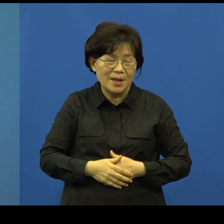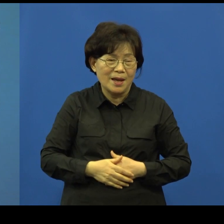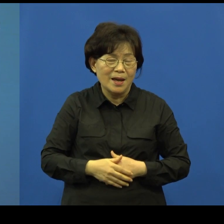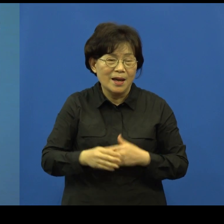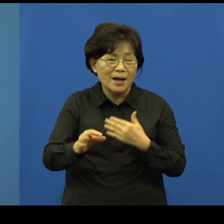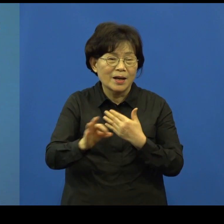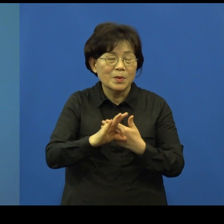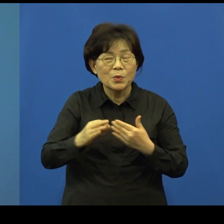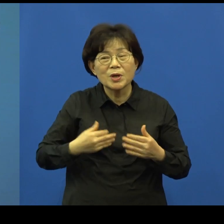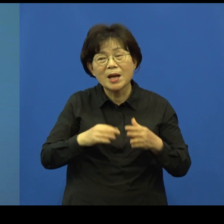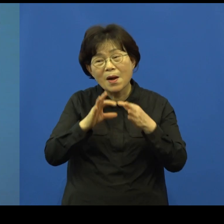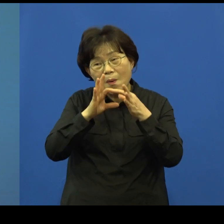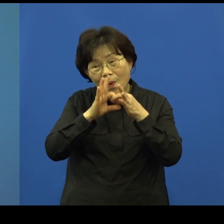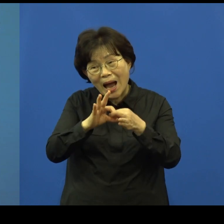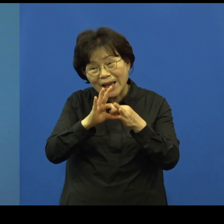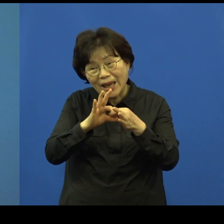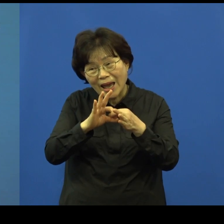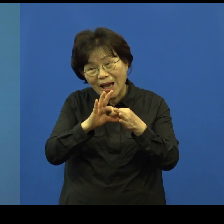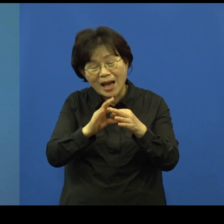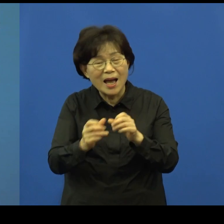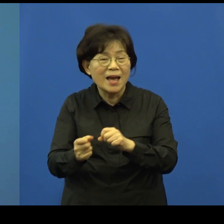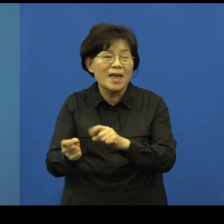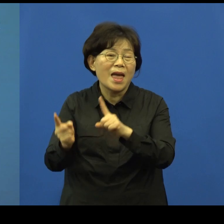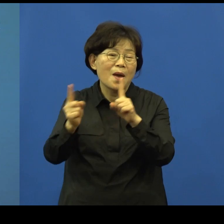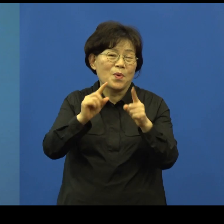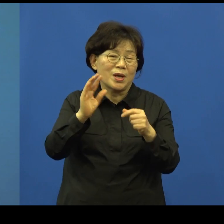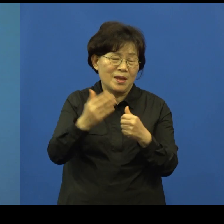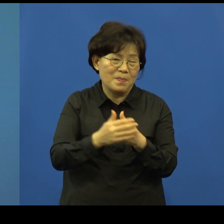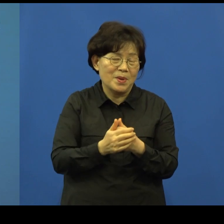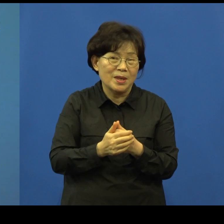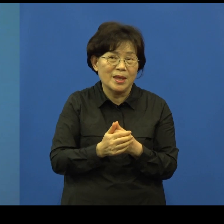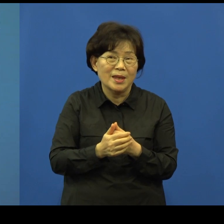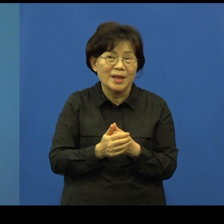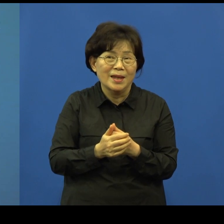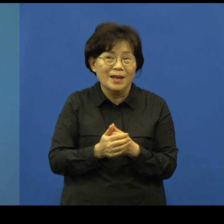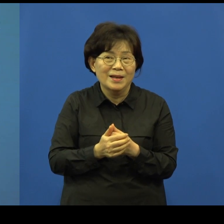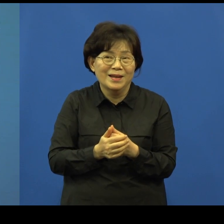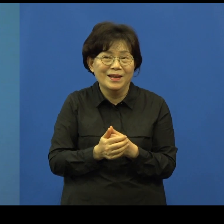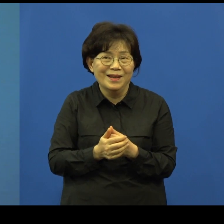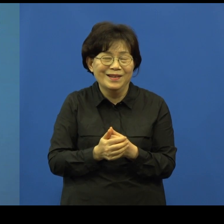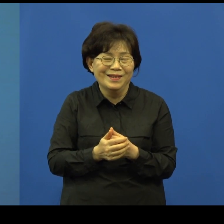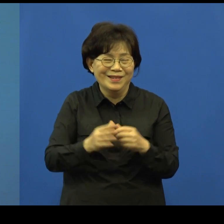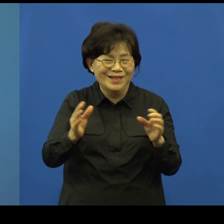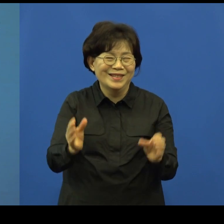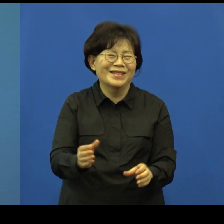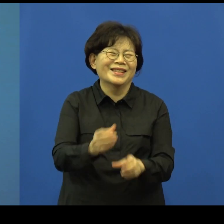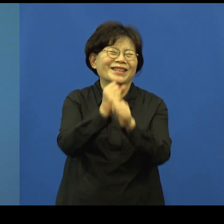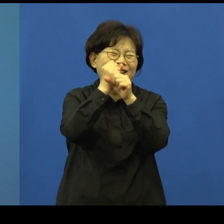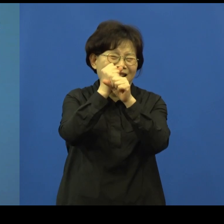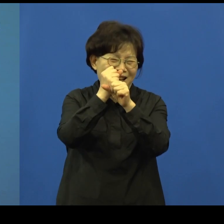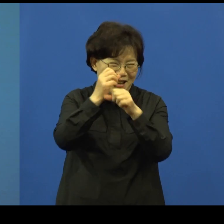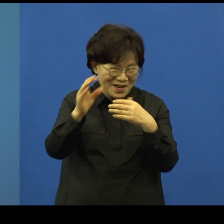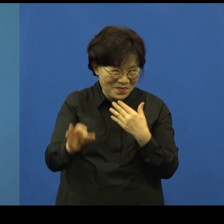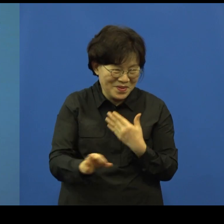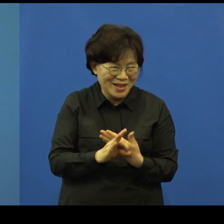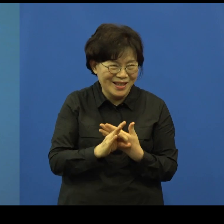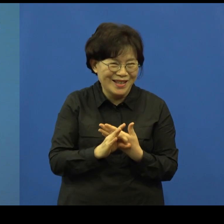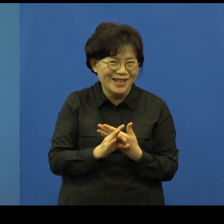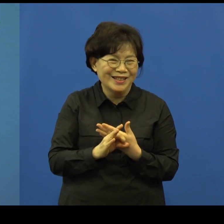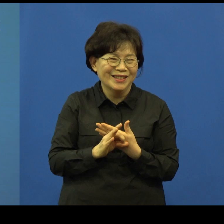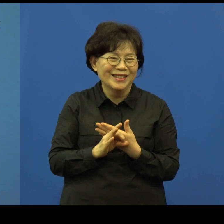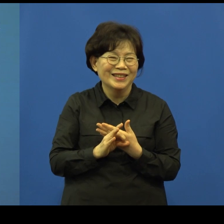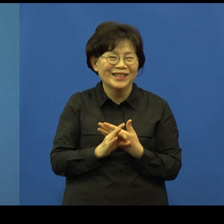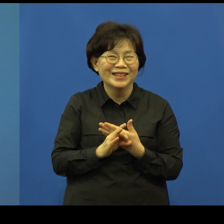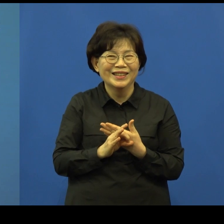그러면 우리의 관계가 완전히 달라요. 자, 그러면 이제 밤도 깊었는데 정리를 해야 돼요. 이렇게 하면 끝도